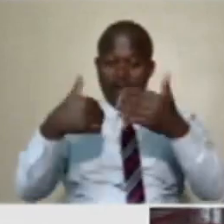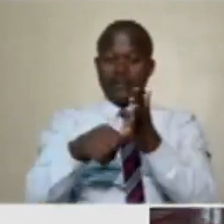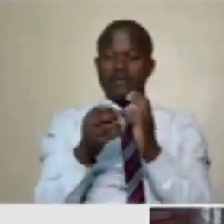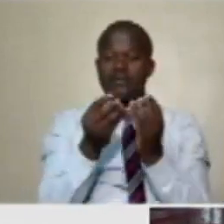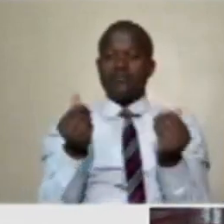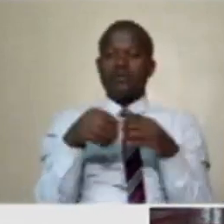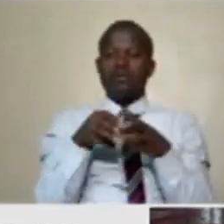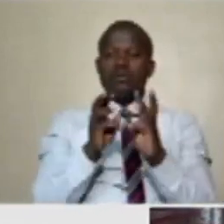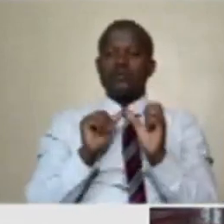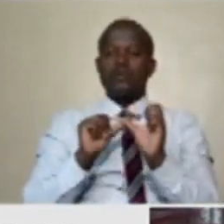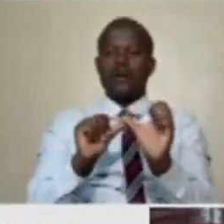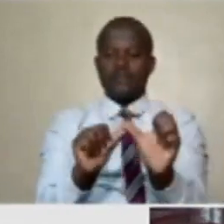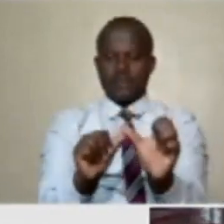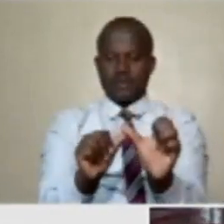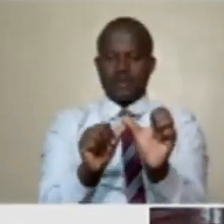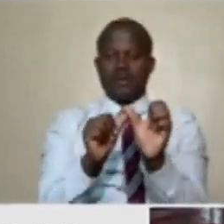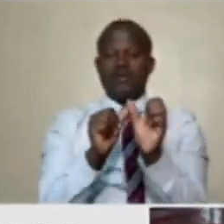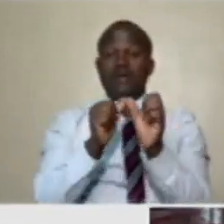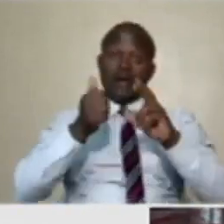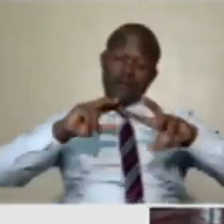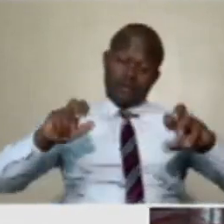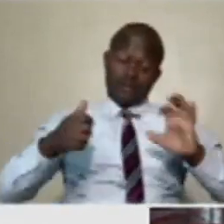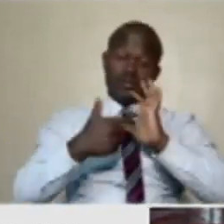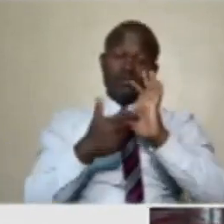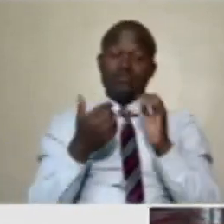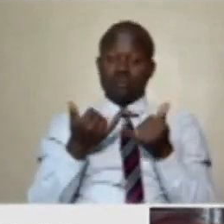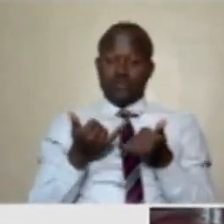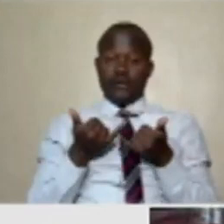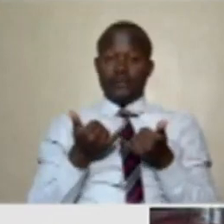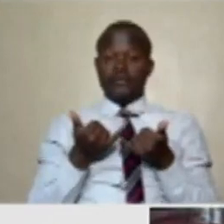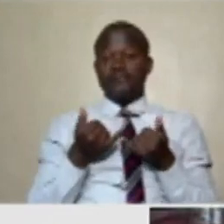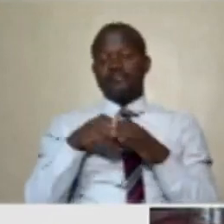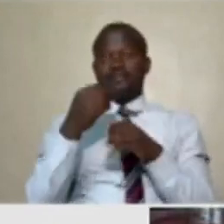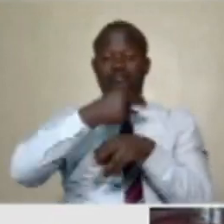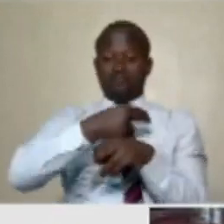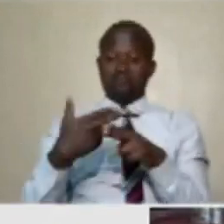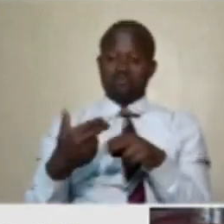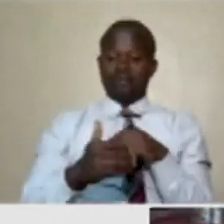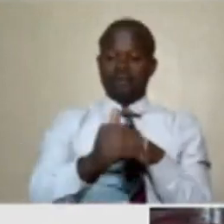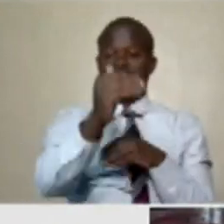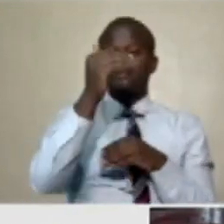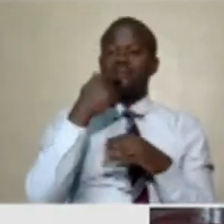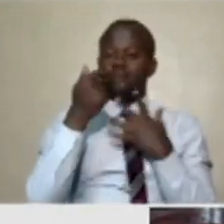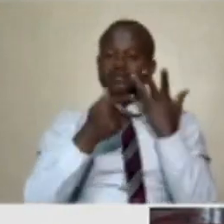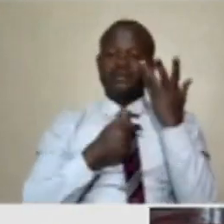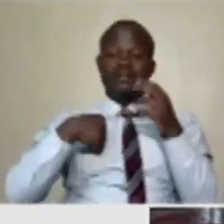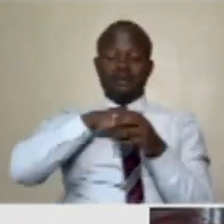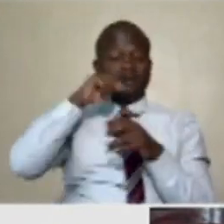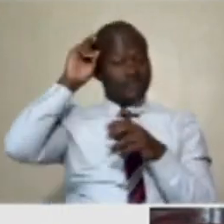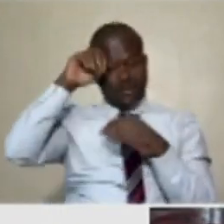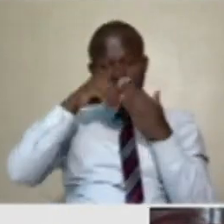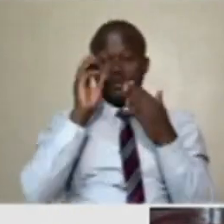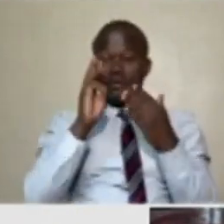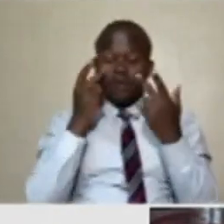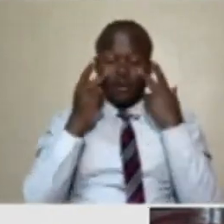mu buryo burambye. Hari byo inyigo yagaragaje ubu rero mu minsi iri imbere ngirango ni ikintu nibwira ko